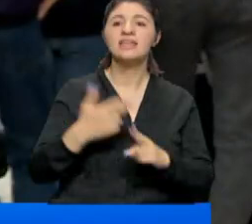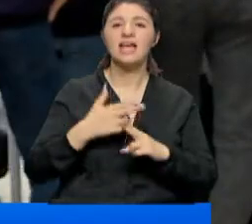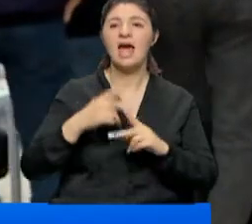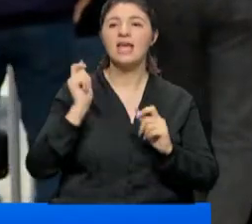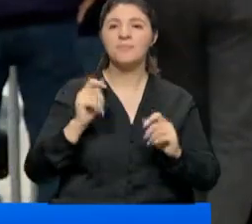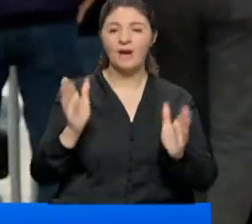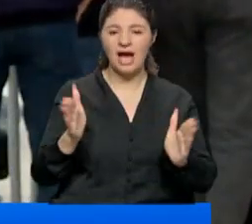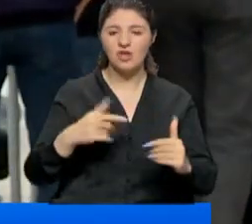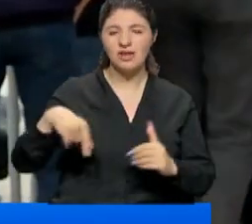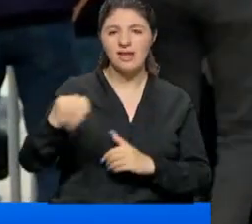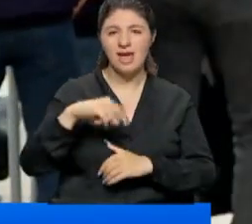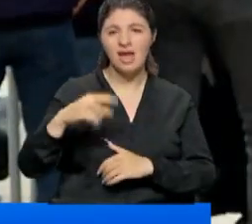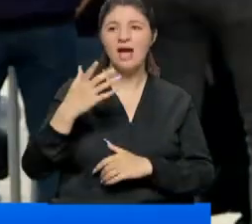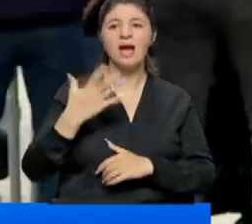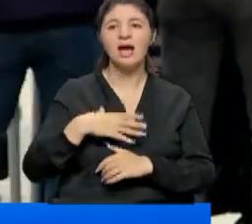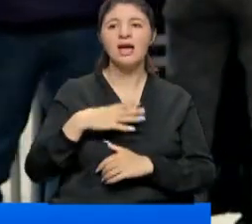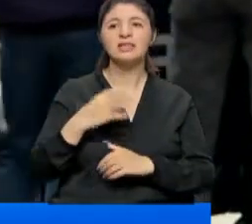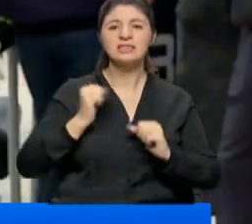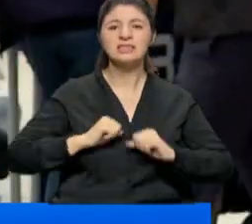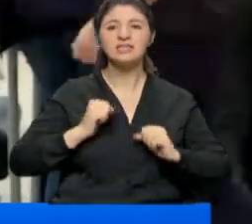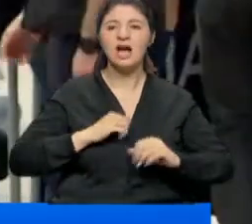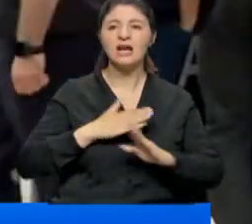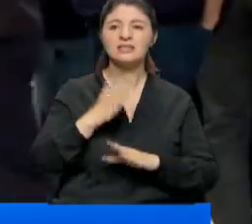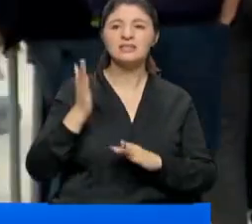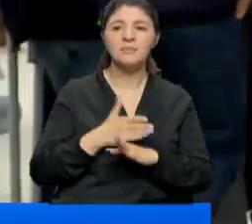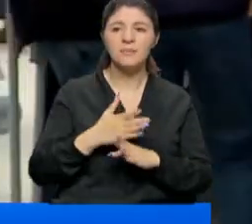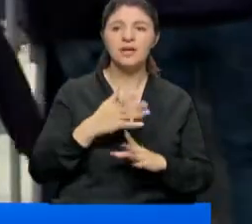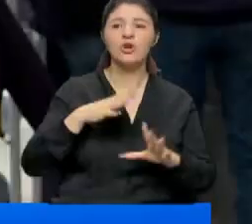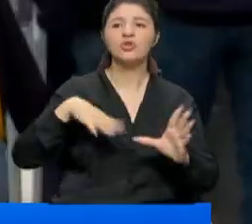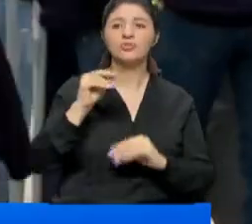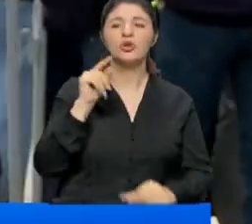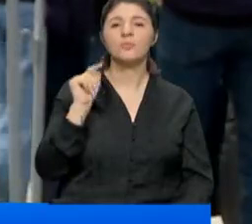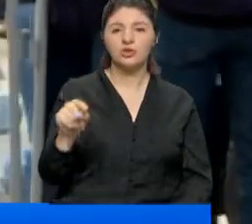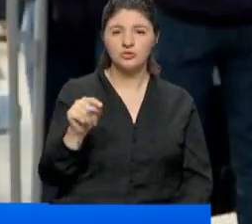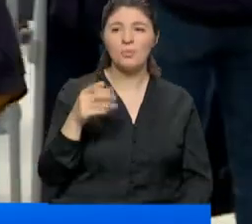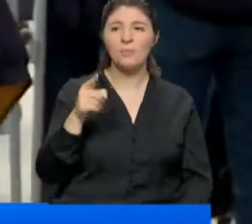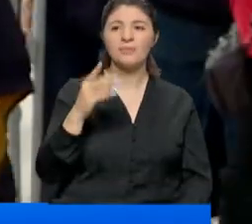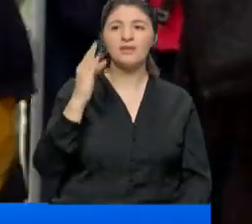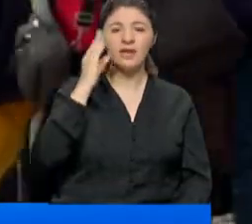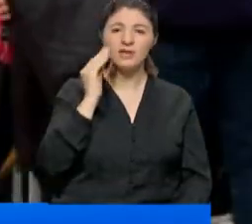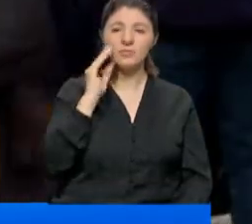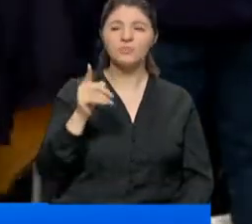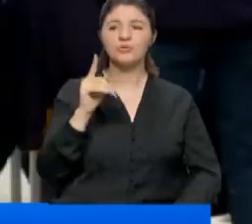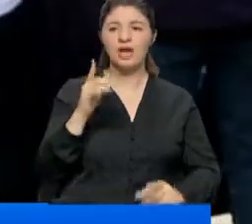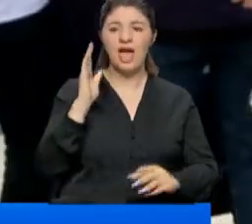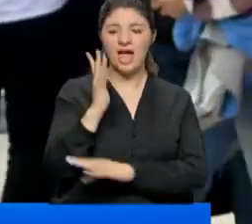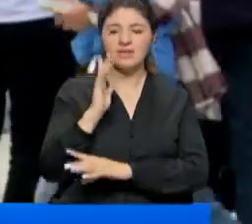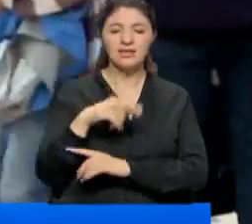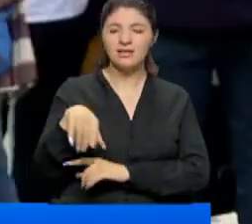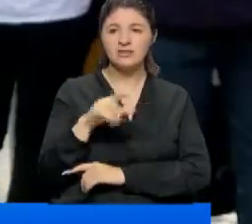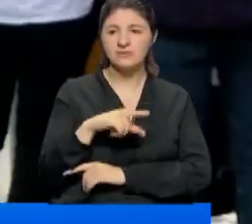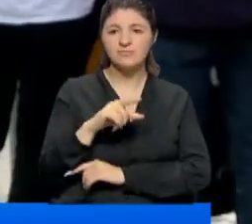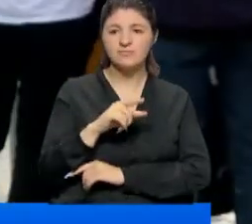atölyelerindeki gayretimiz gayretimiz in asıl sebebi tümüyle bu bu anlamda bu etkinlikler